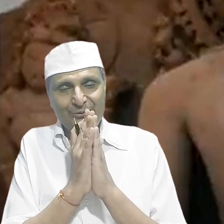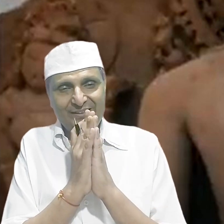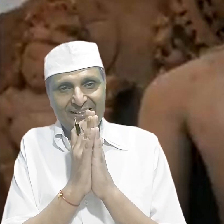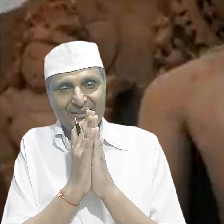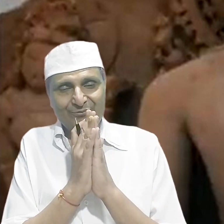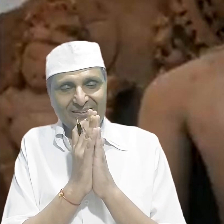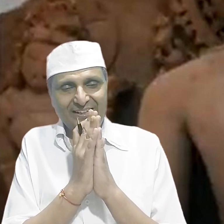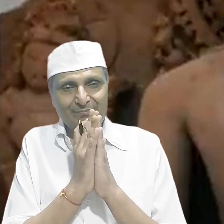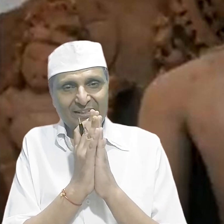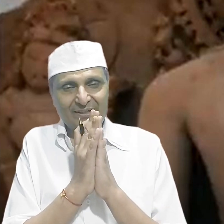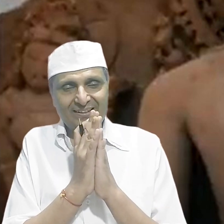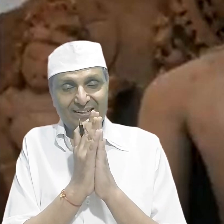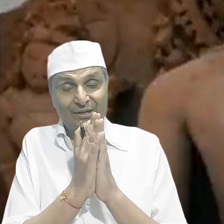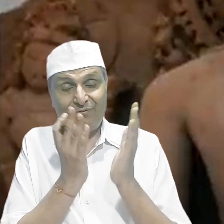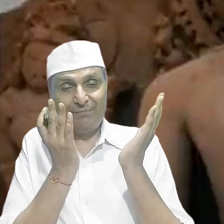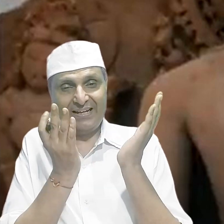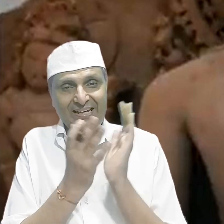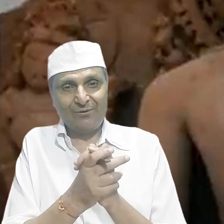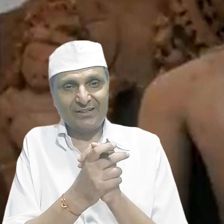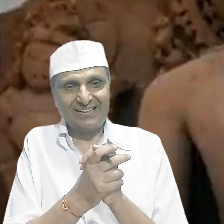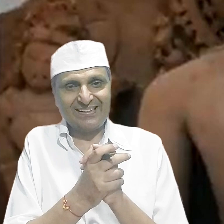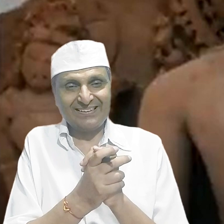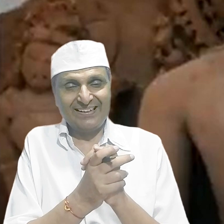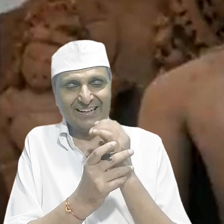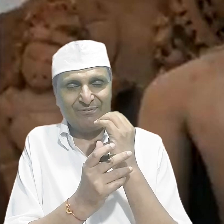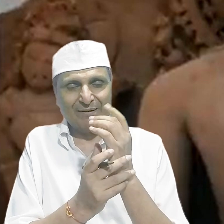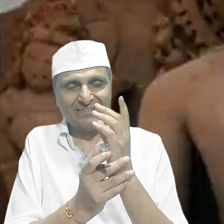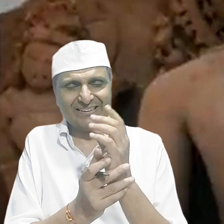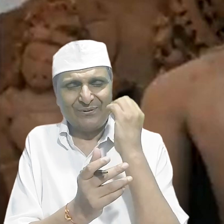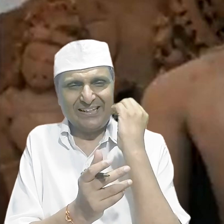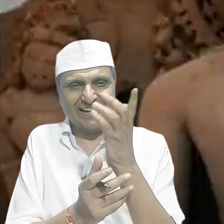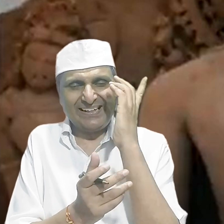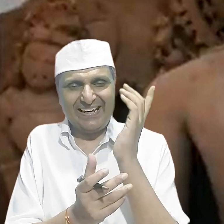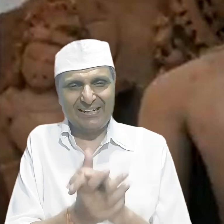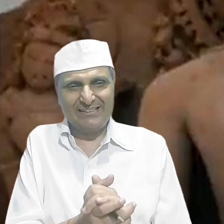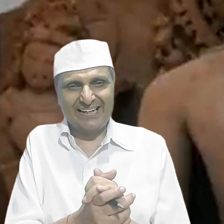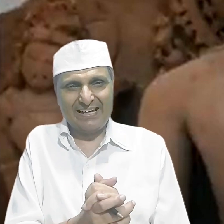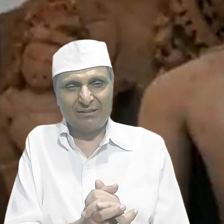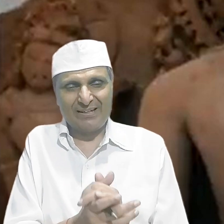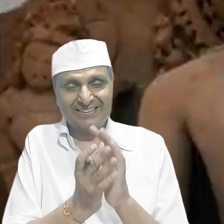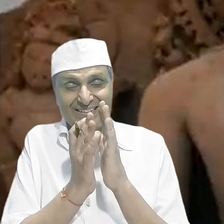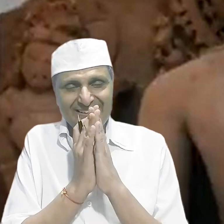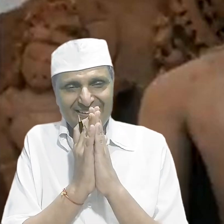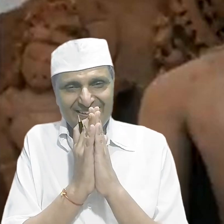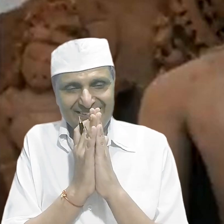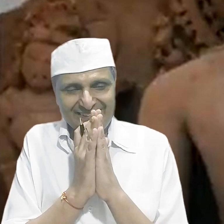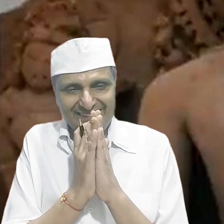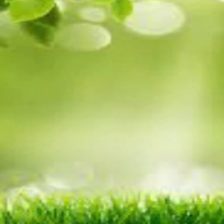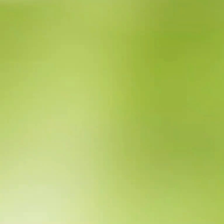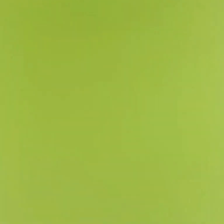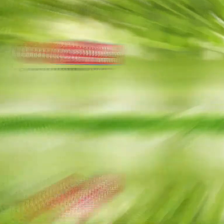कि हमारी पूजनीय बनी प्रतिमाएं फिर मिलेंगे नहीं हो सकी अदालत के साथ रोजाना की तरह आज भी अ